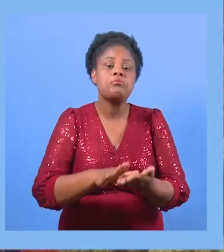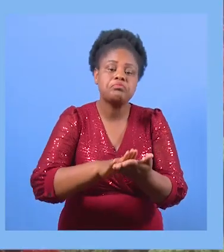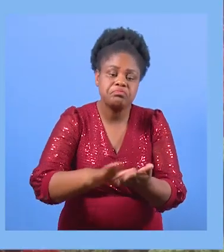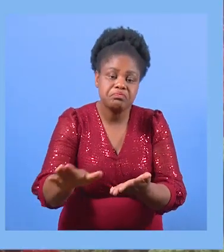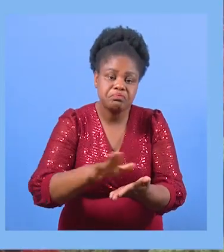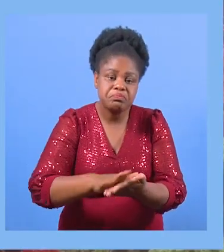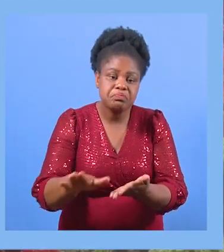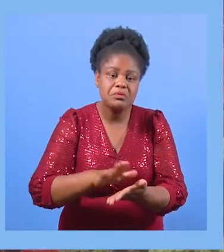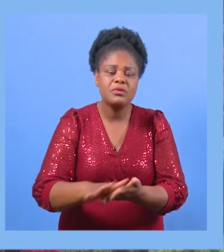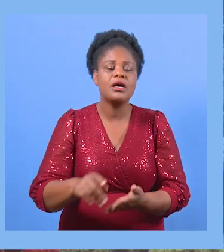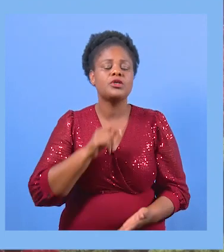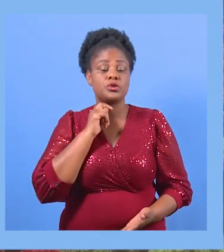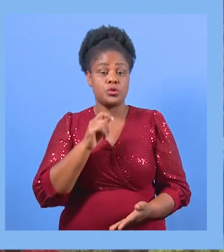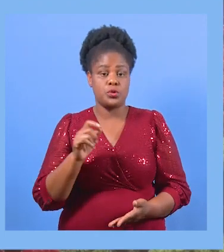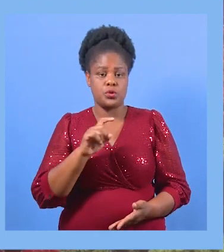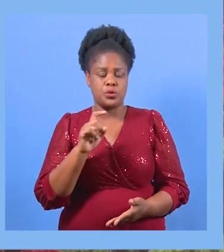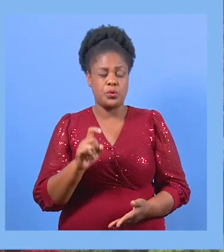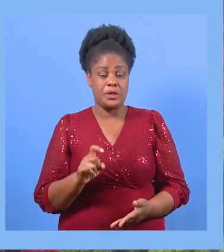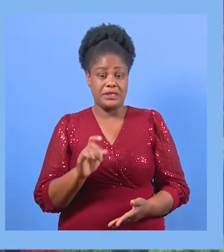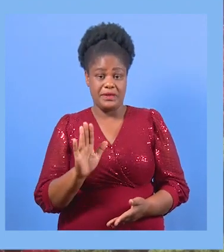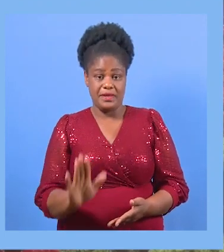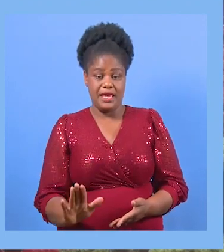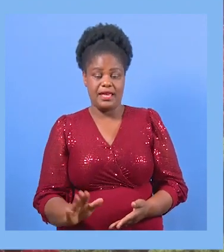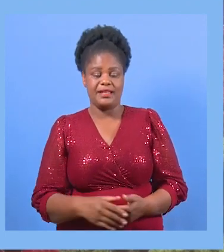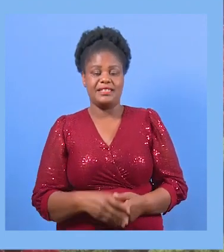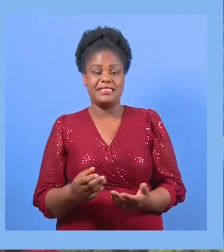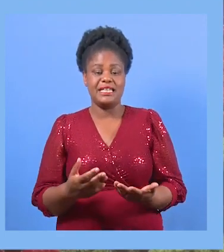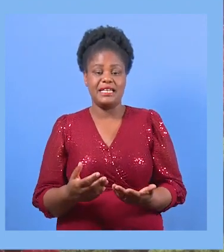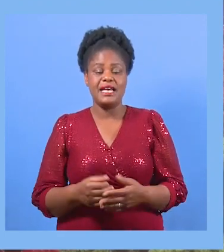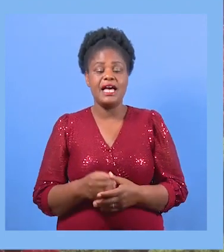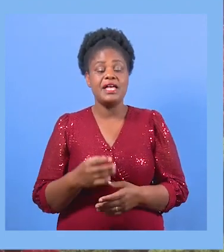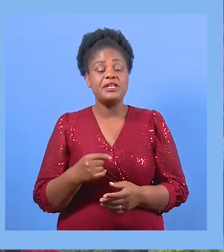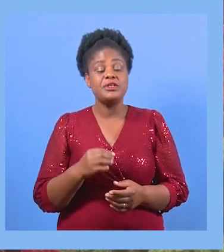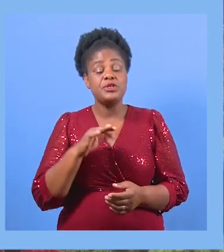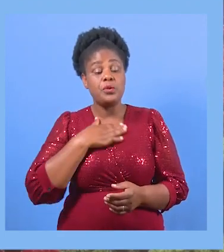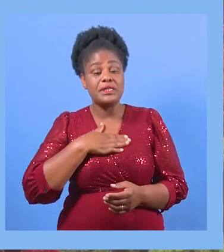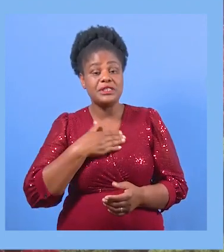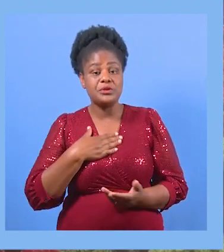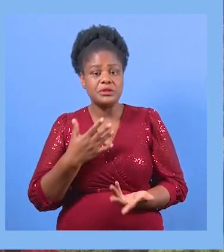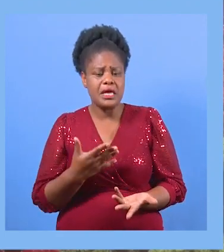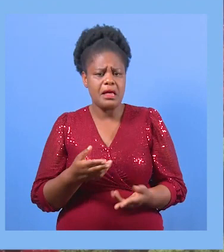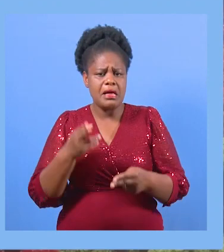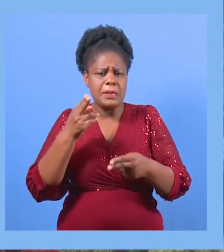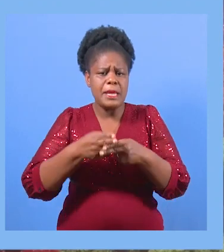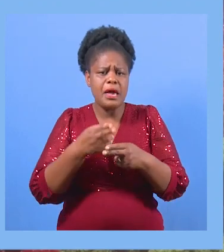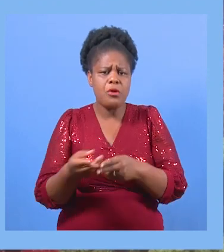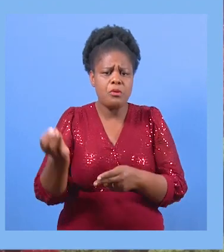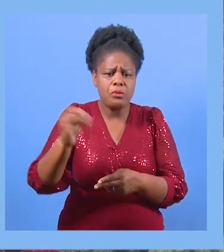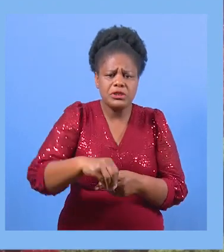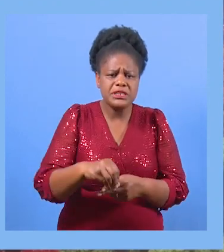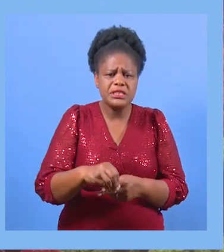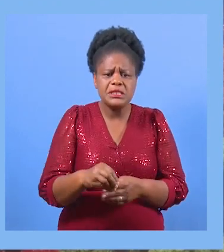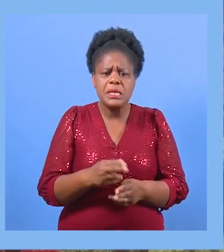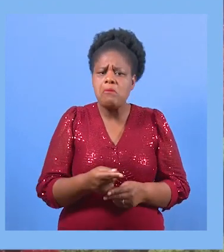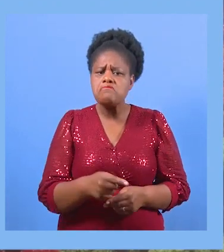Mashoko makukutu, mibvunzo yakaoma kana kudavidza. Manga muchida kuti zviitwe muzita rani. Ndanga ndisina mbotasa nyaya